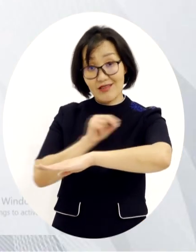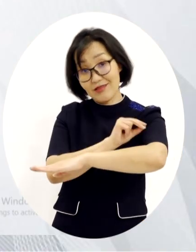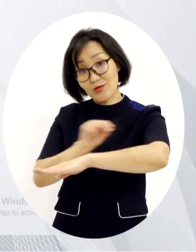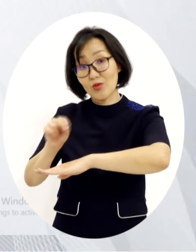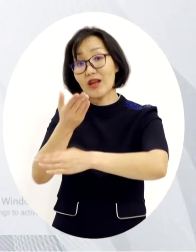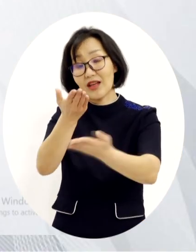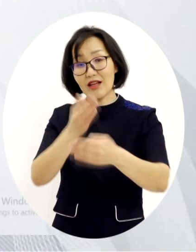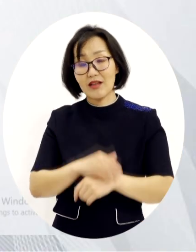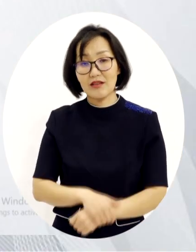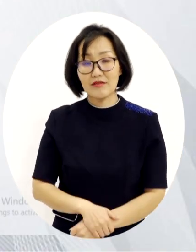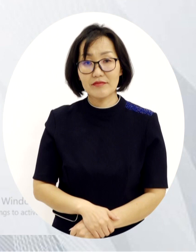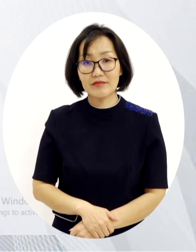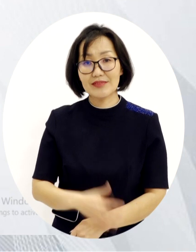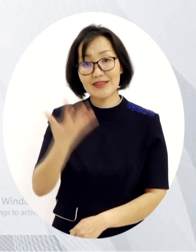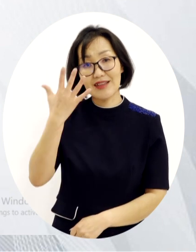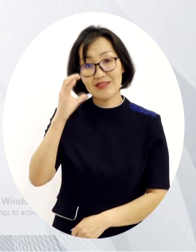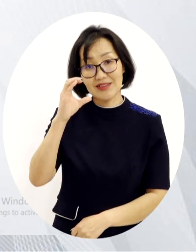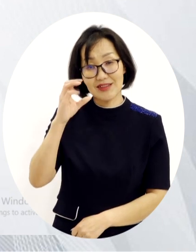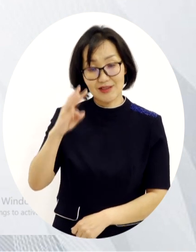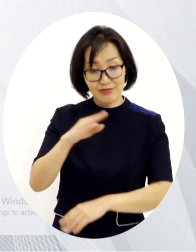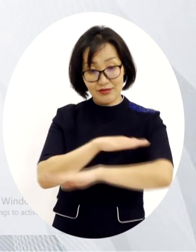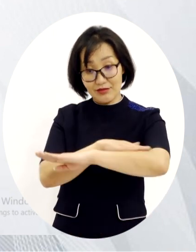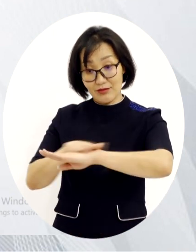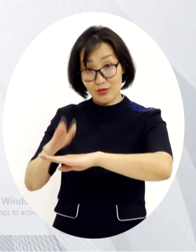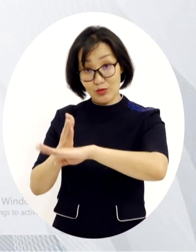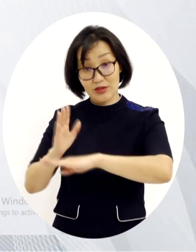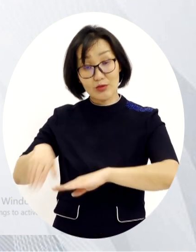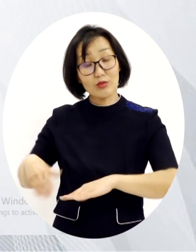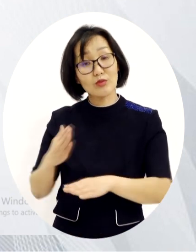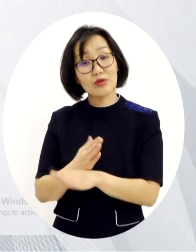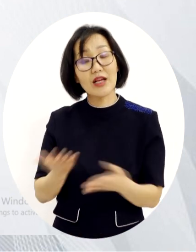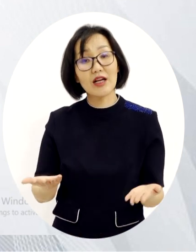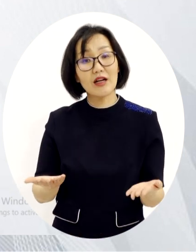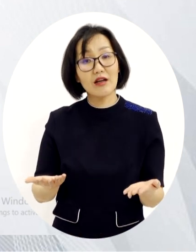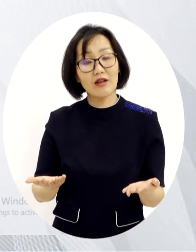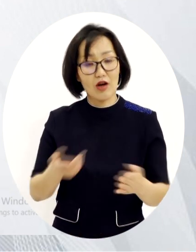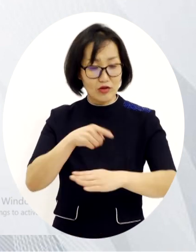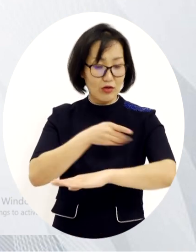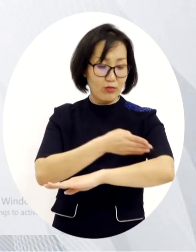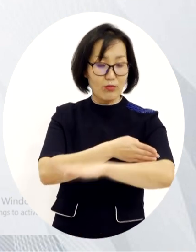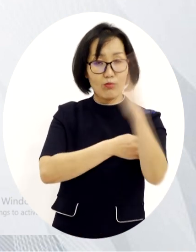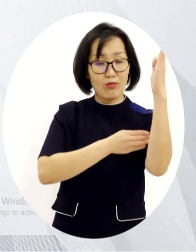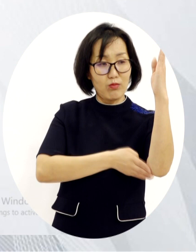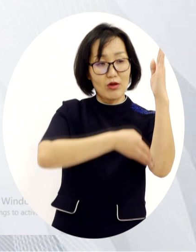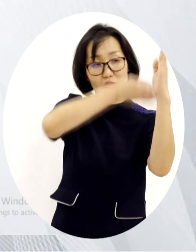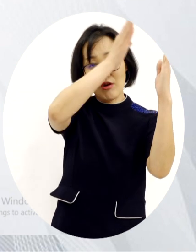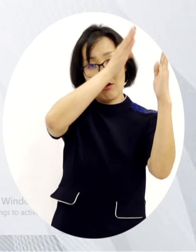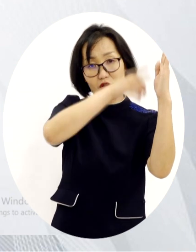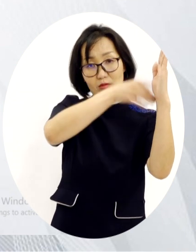см эрчим татчихэ. Хевтэй тэнхлэгээ татсан бол одоо юу татах ёстой вэ? Босоо тэнхлэгийг